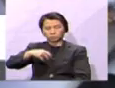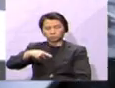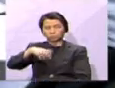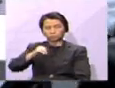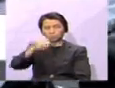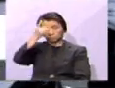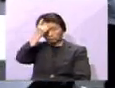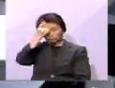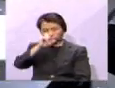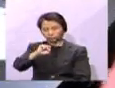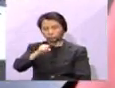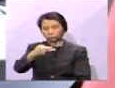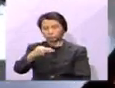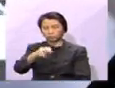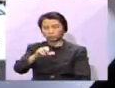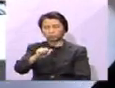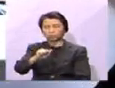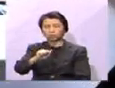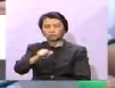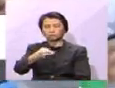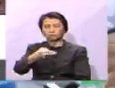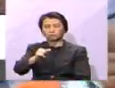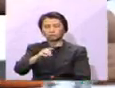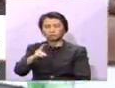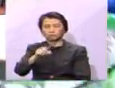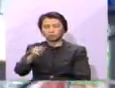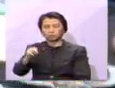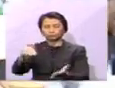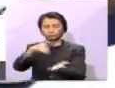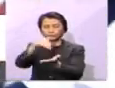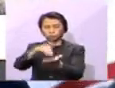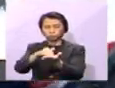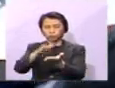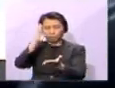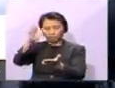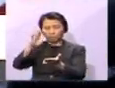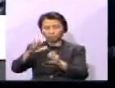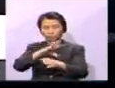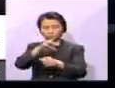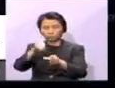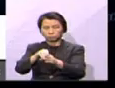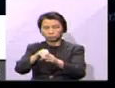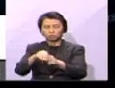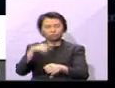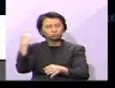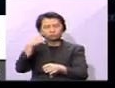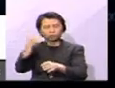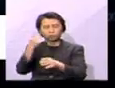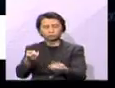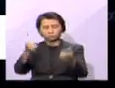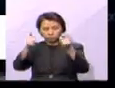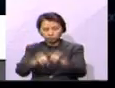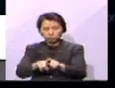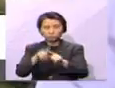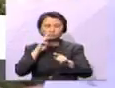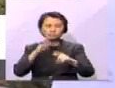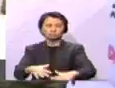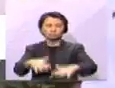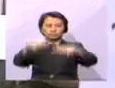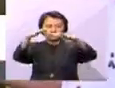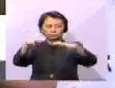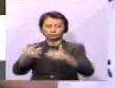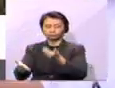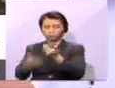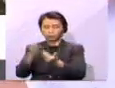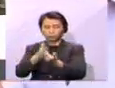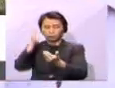Seri sahidan kassim berkata pusat pemindahan yang akan terlibat ialah di lokasi kerap berlaku banjir kemudahan